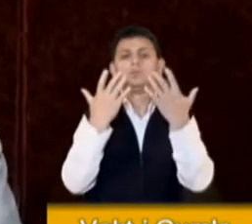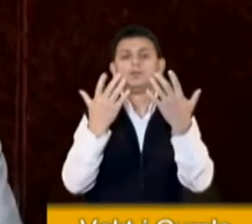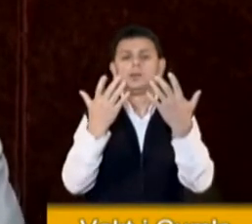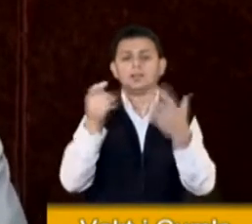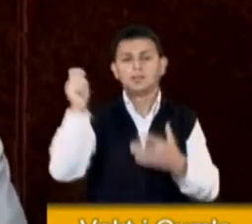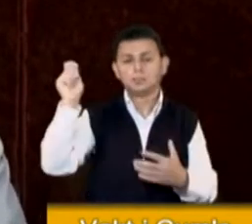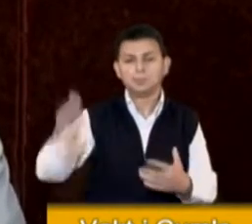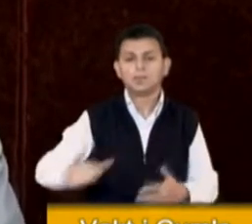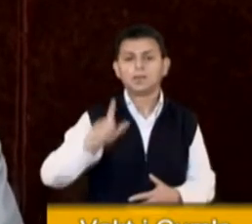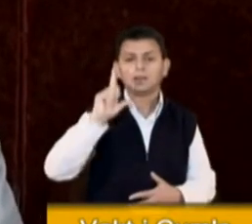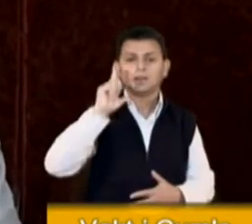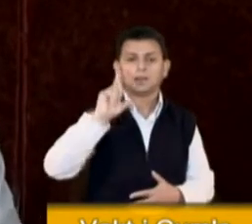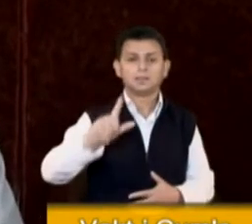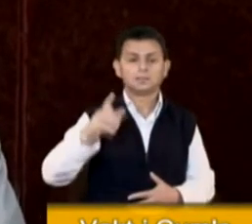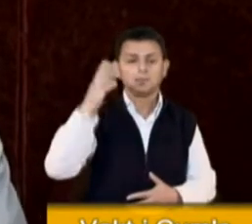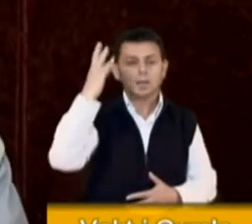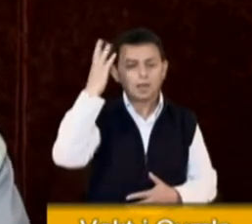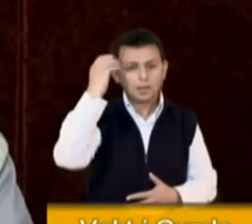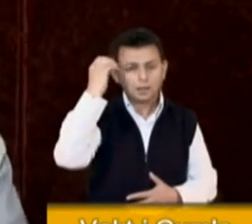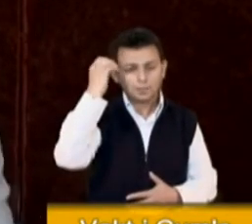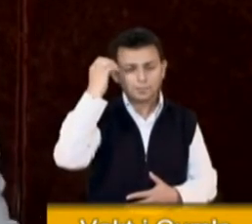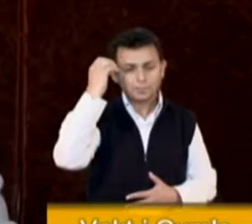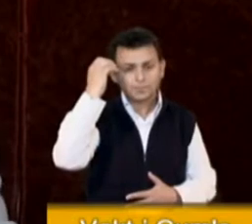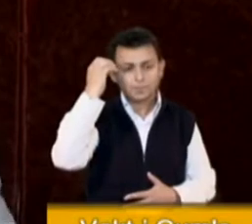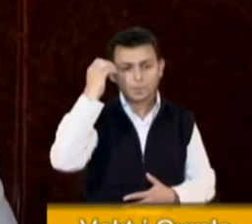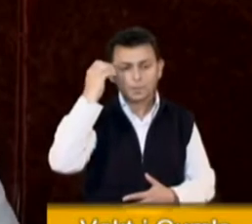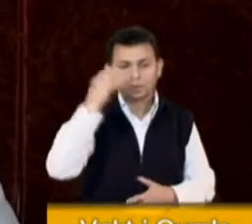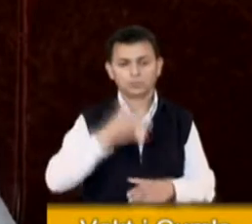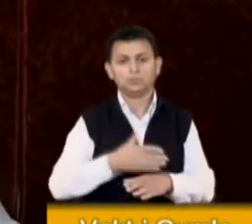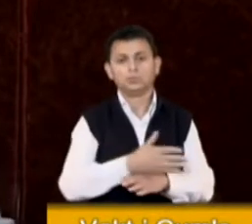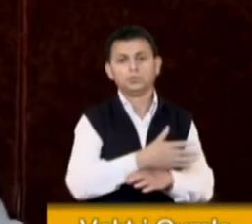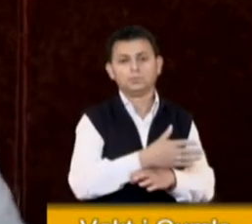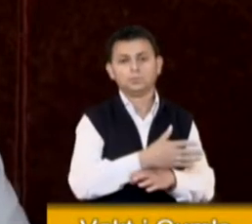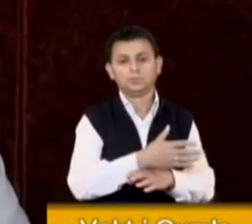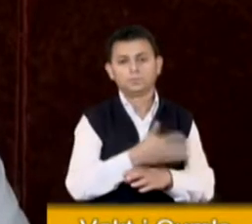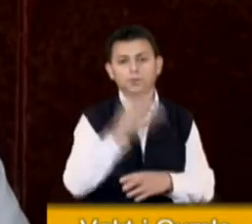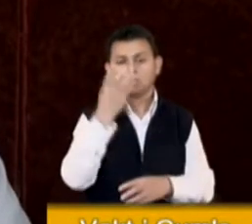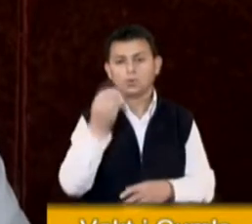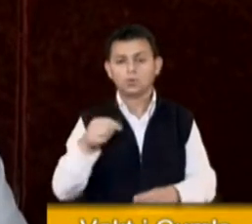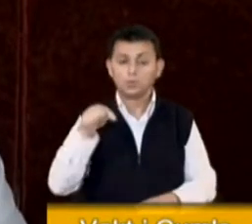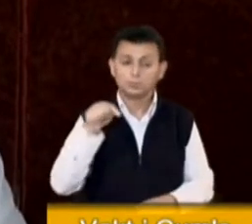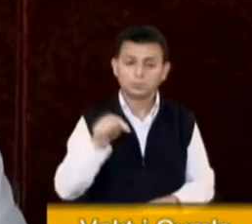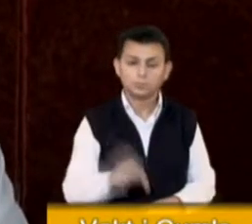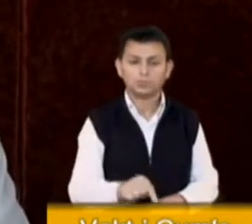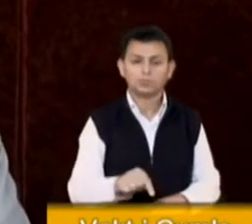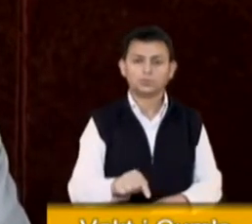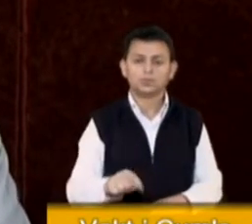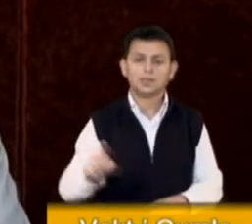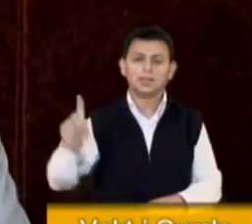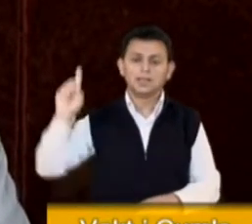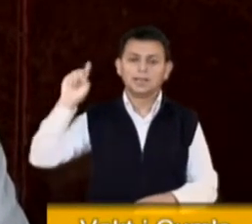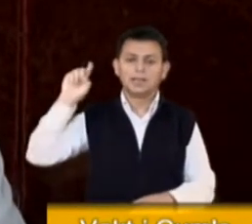daha uygun bir tarzda böylece karşıdakini Allahu Zülcelal'ın yüce iradesine